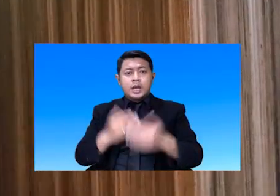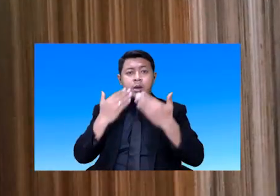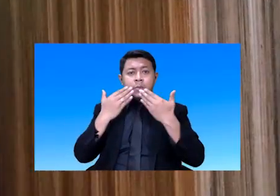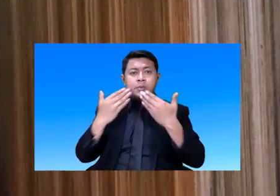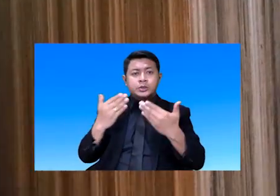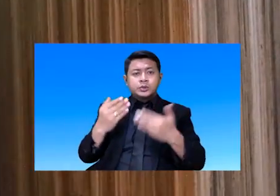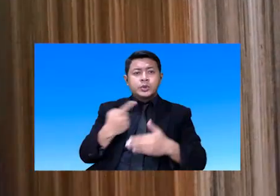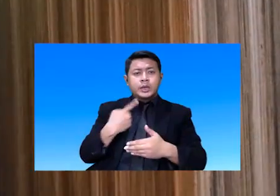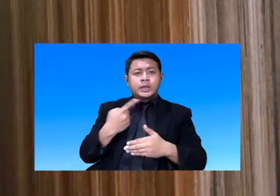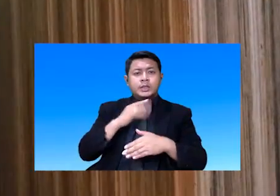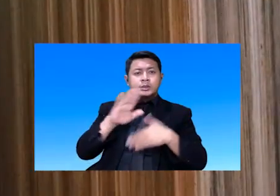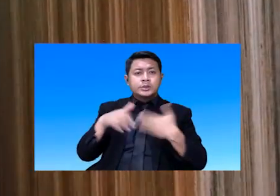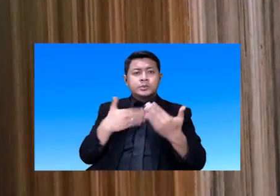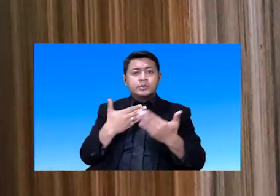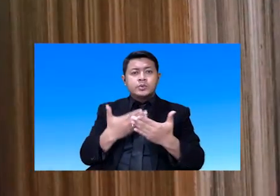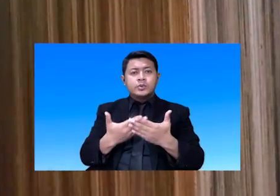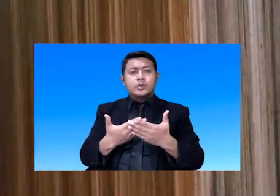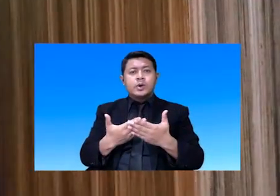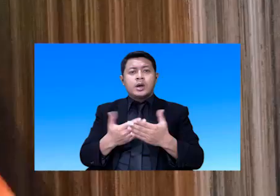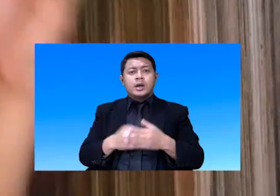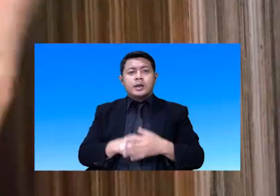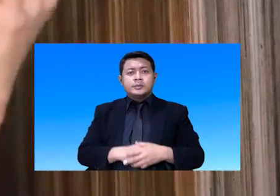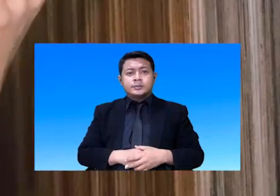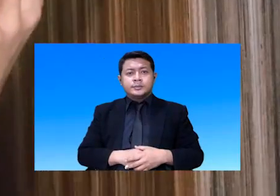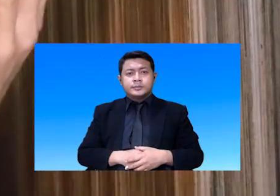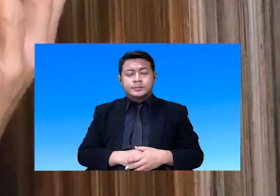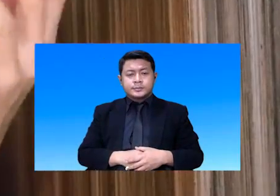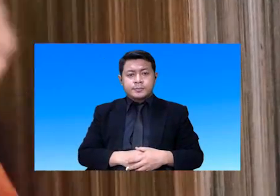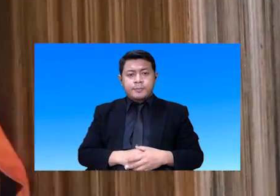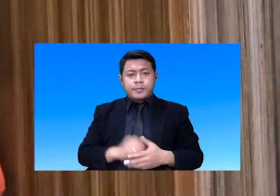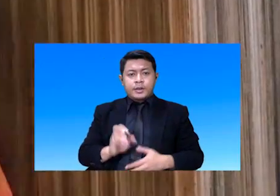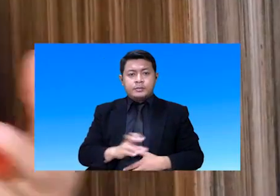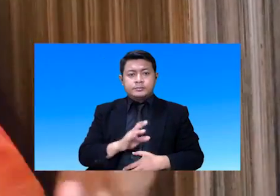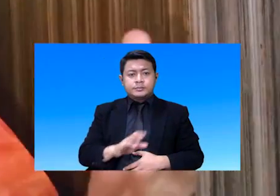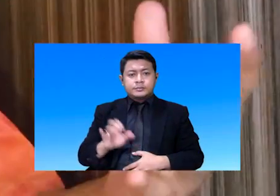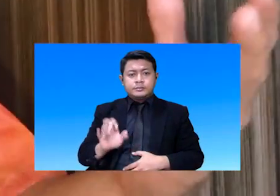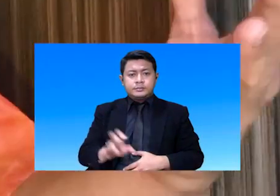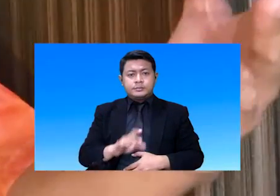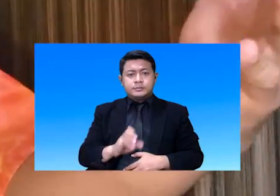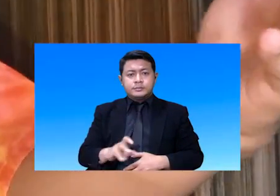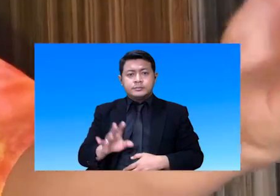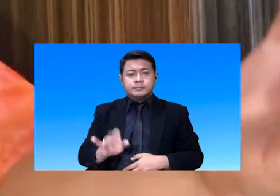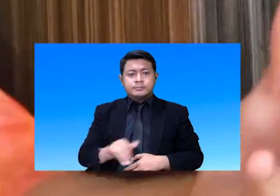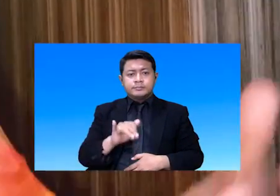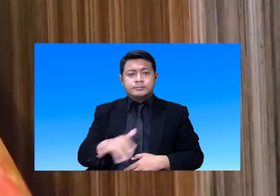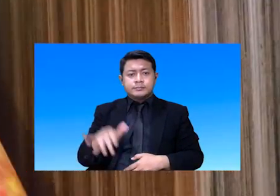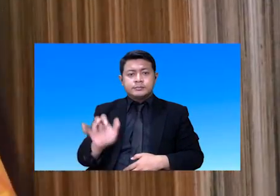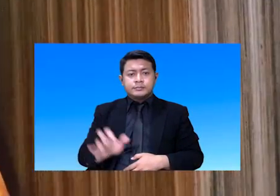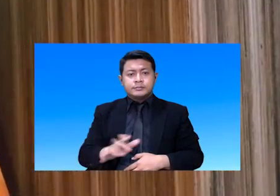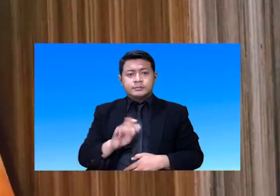makmur merdeka di setiap masa, bersyukurlah kita semua.